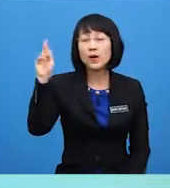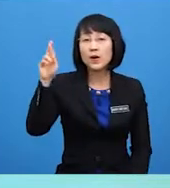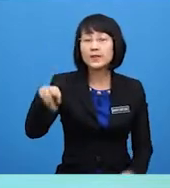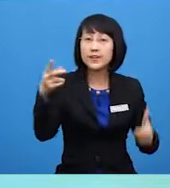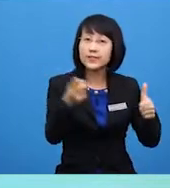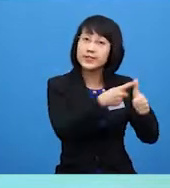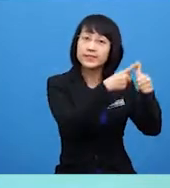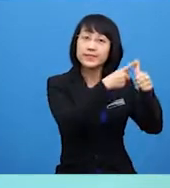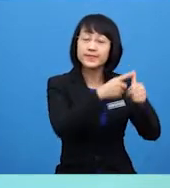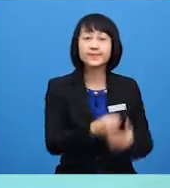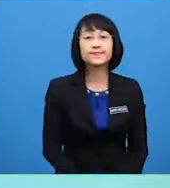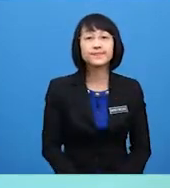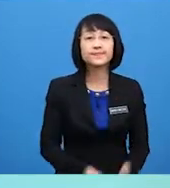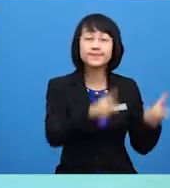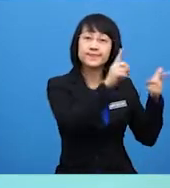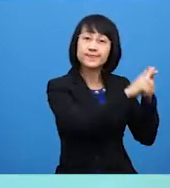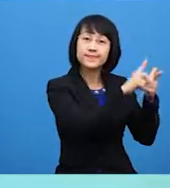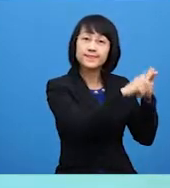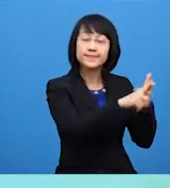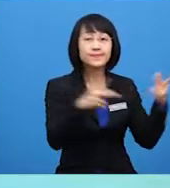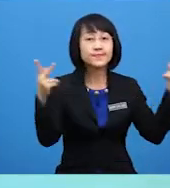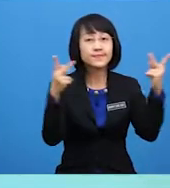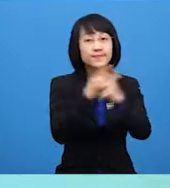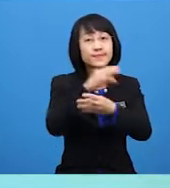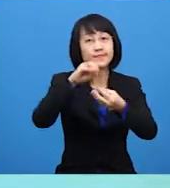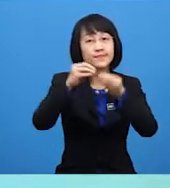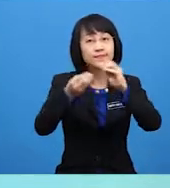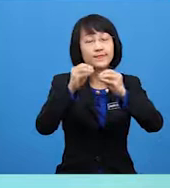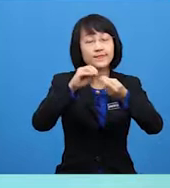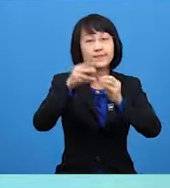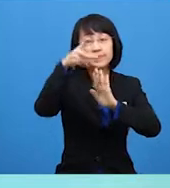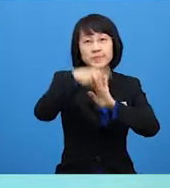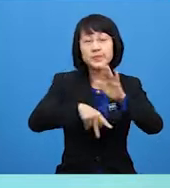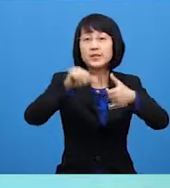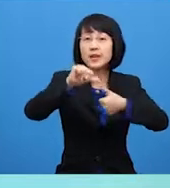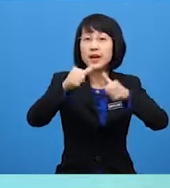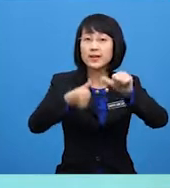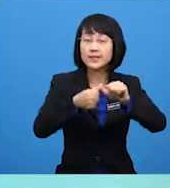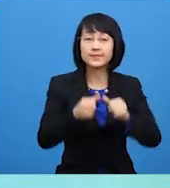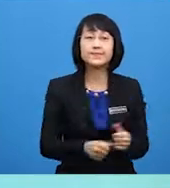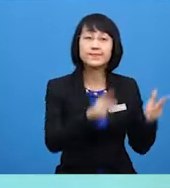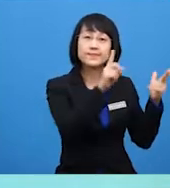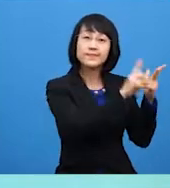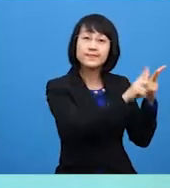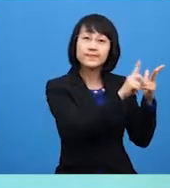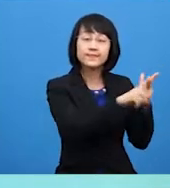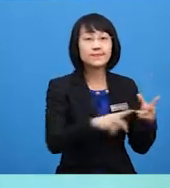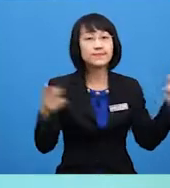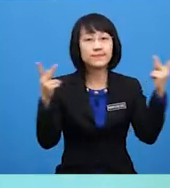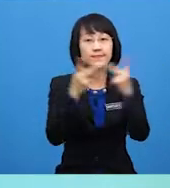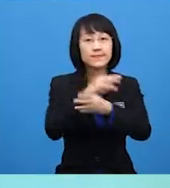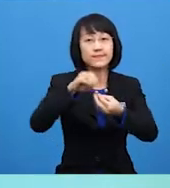dahulu. Kedua, darab nombor-nombor pengangka. Ketiga,